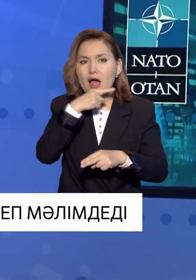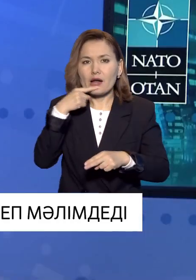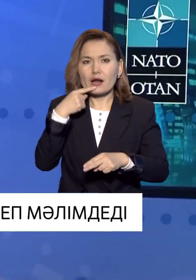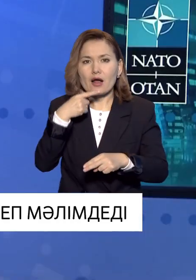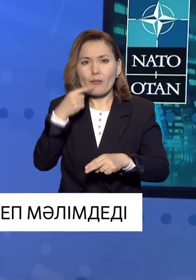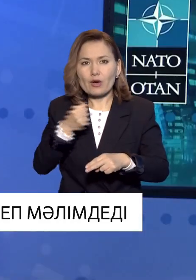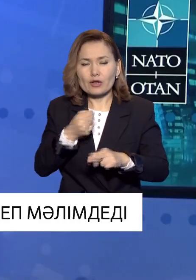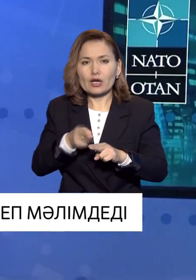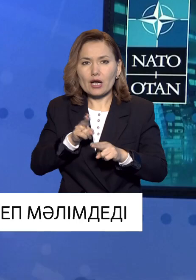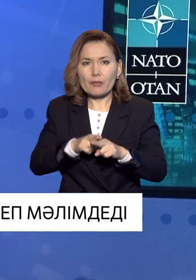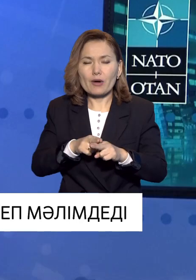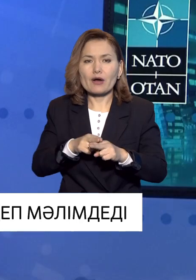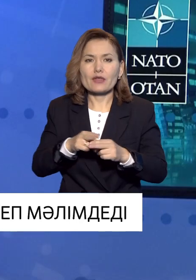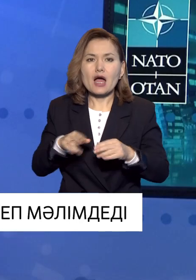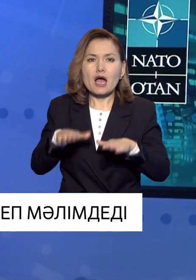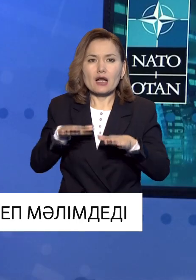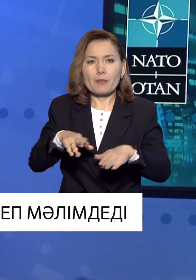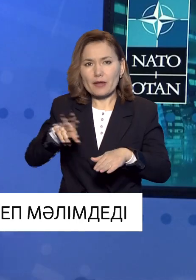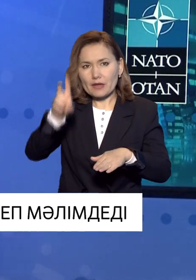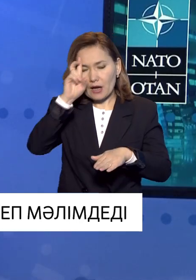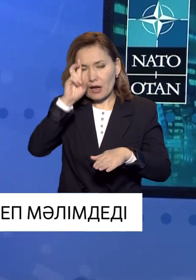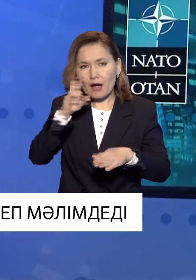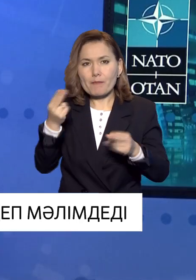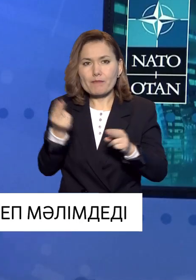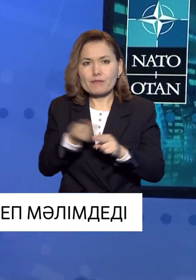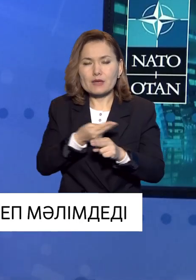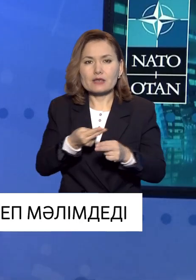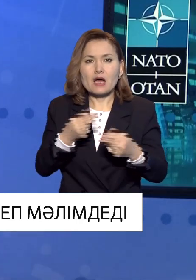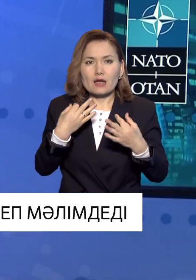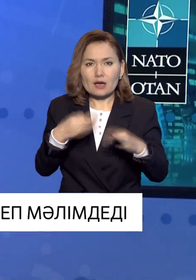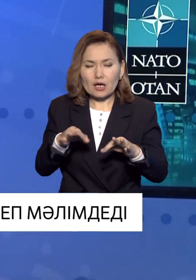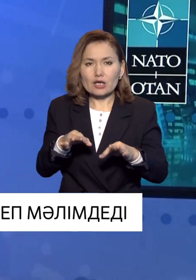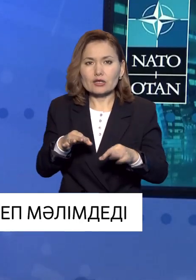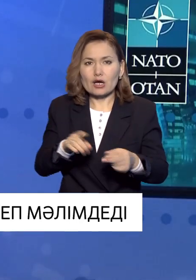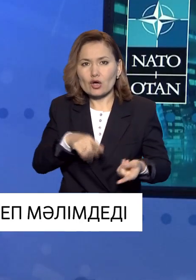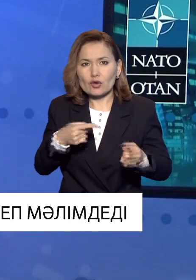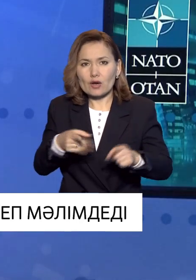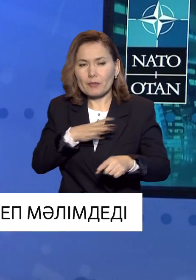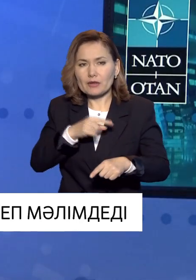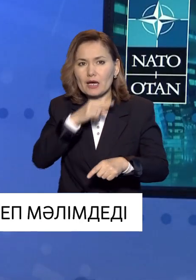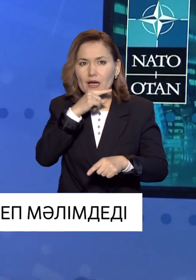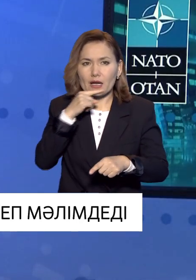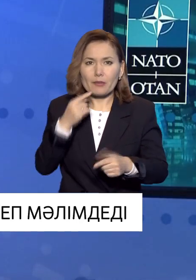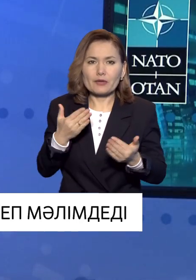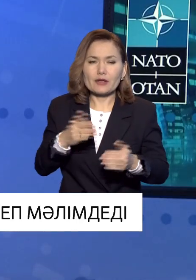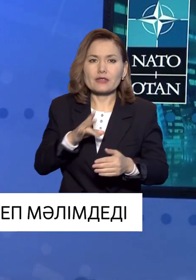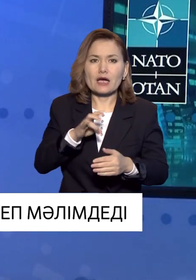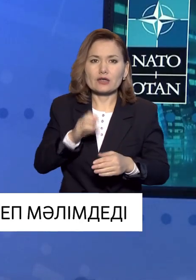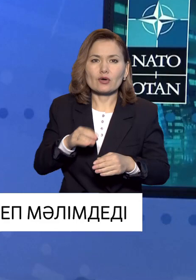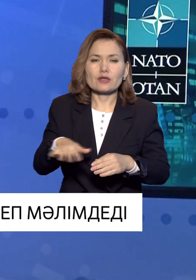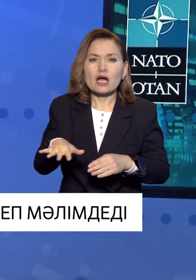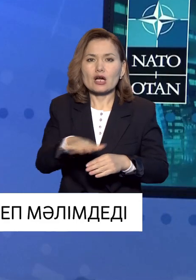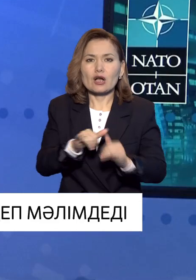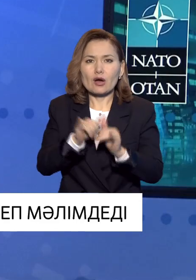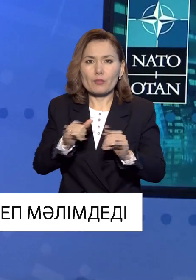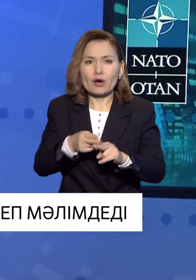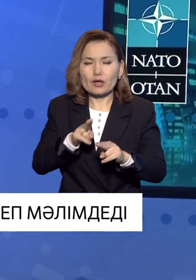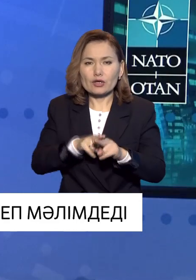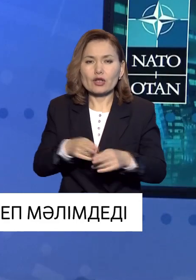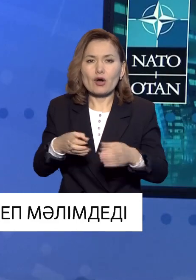ресейлік әскерилер бұл жерлерге аталған мемлекеттердің рұқсатынсыз шоғырланған. Ал Ресейдің талабы НАТО-ның шығысқа кеңеймеуі және